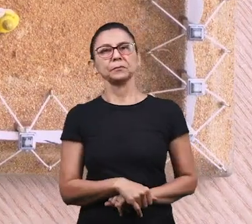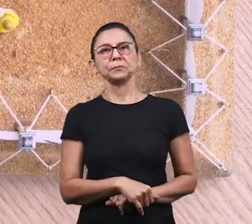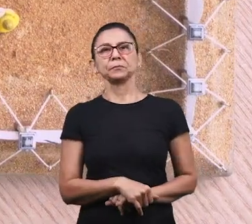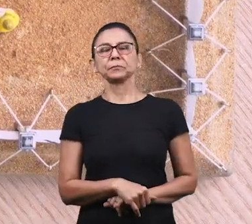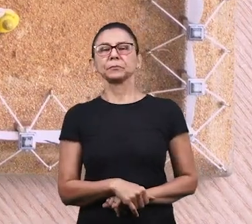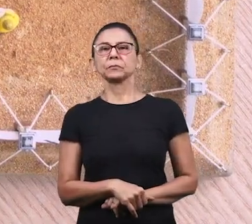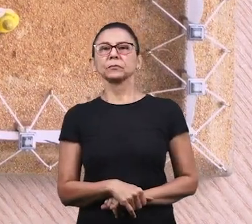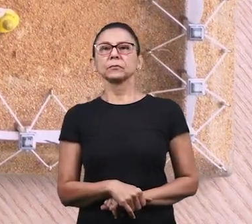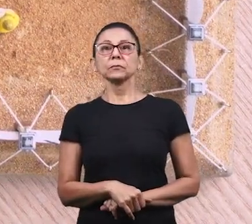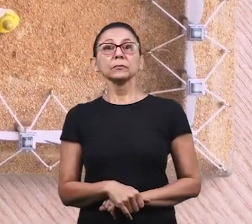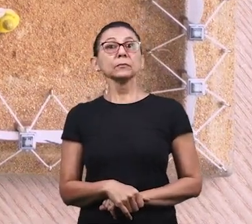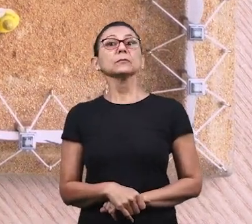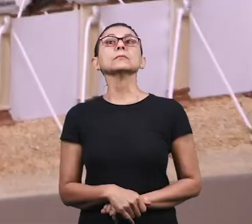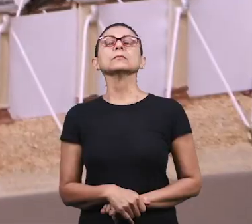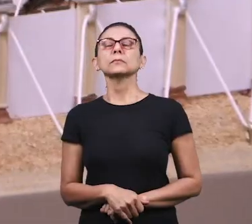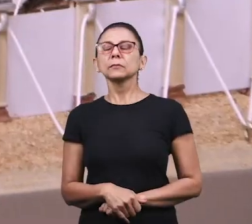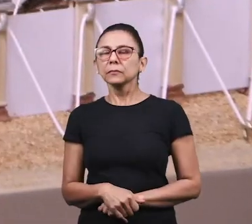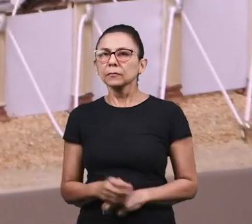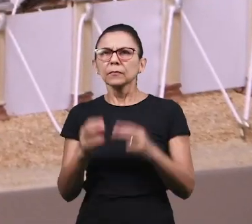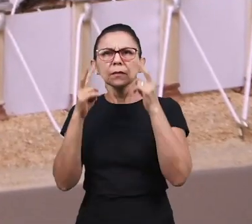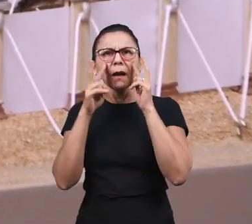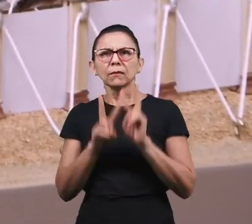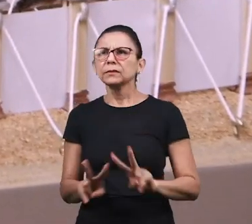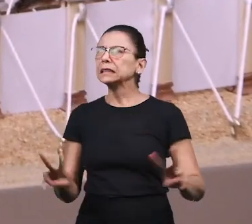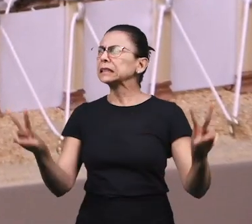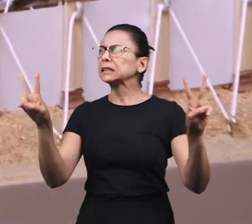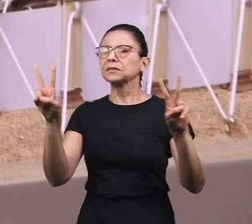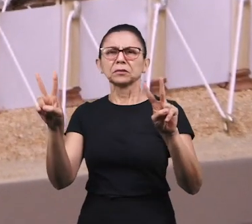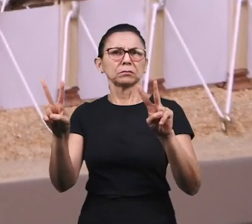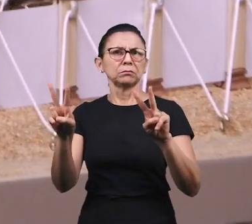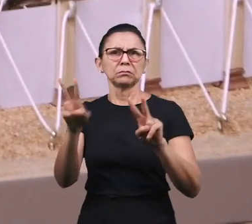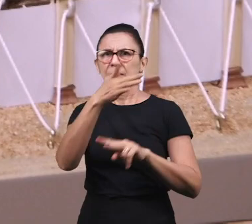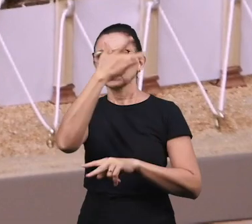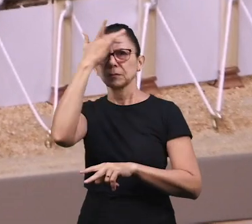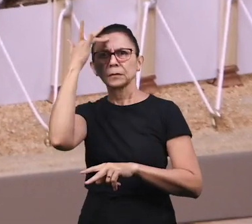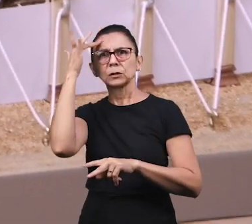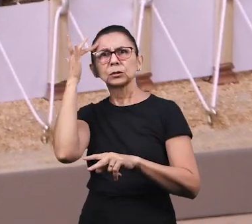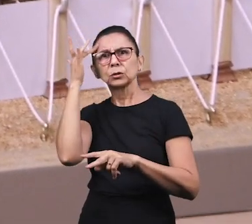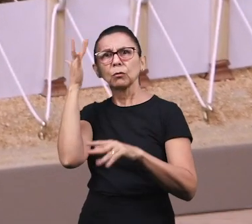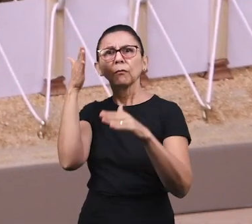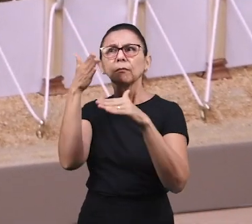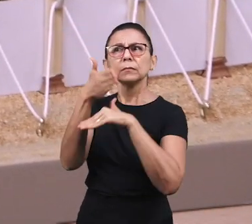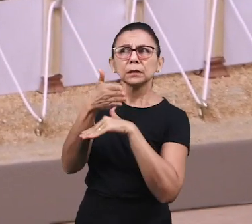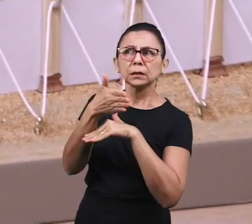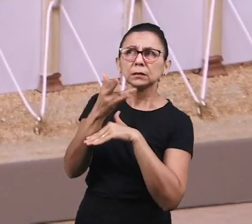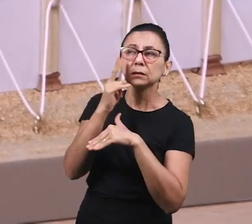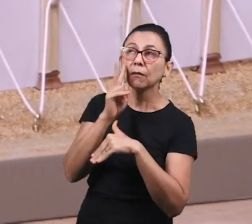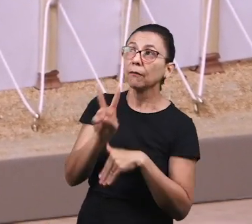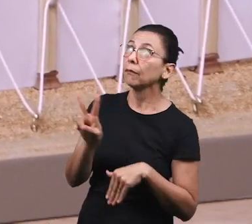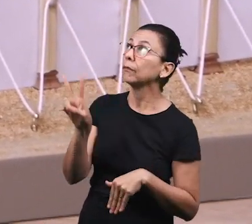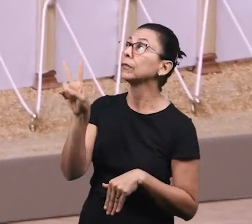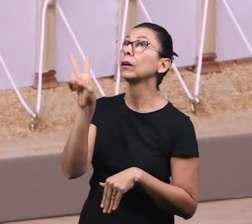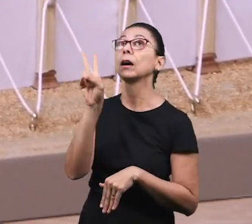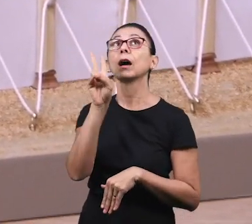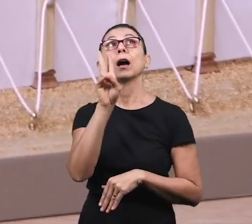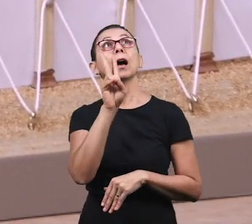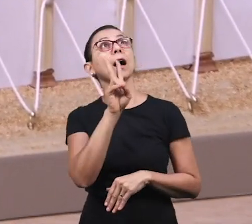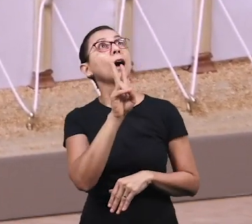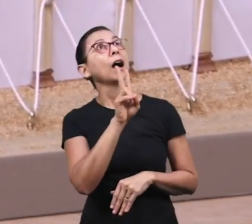illustrative, elle était visible aux yeux de n'importe qui entrait dans la